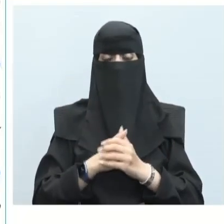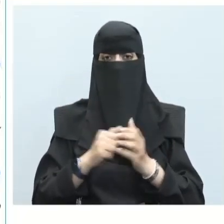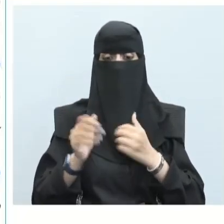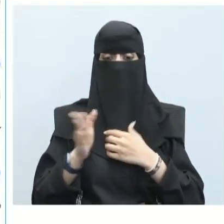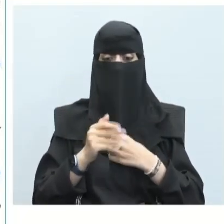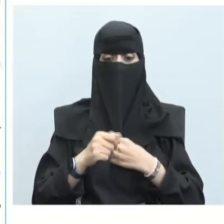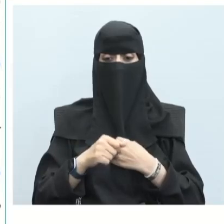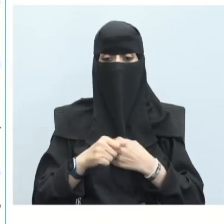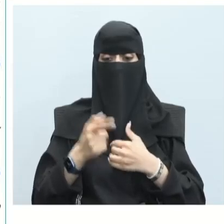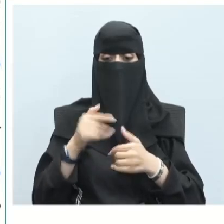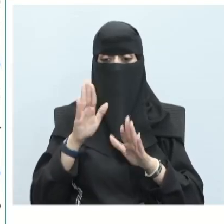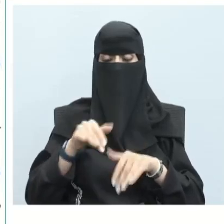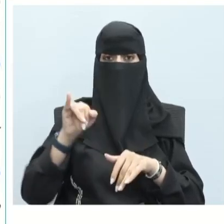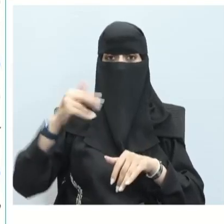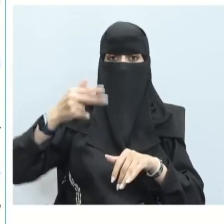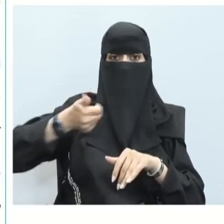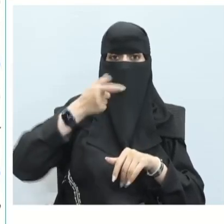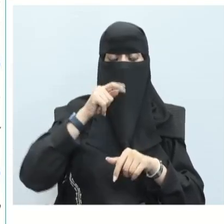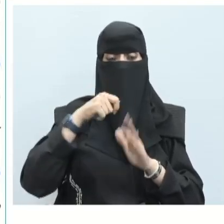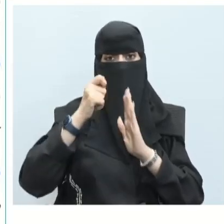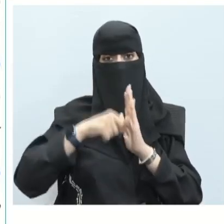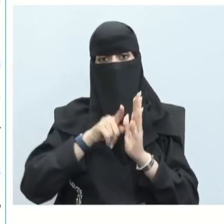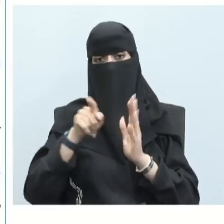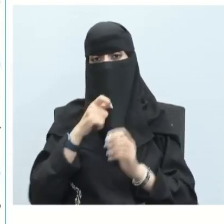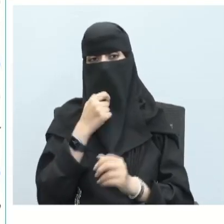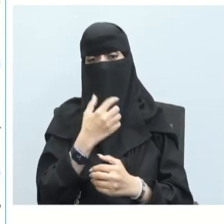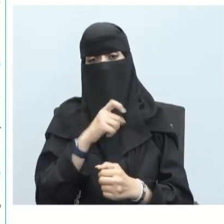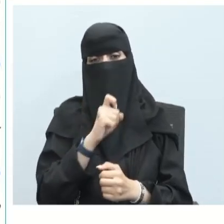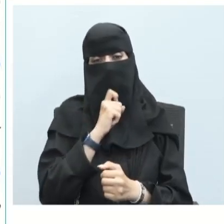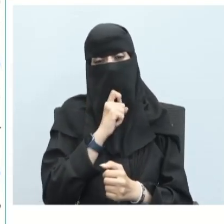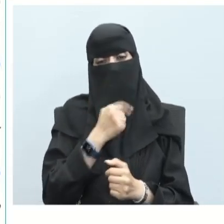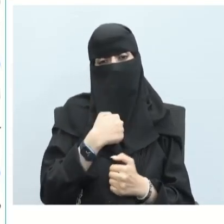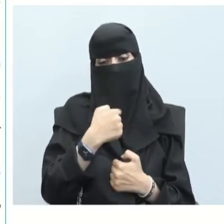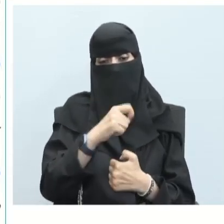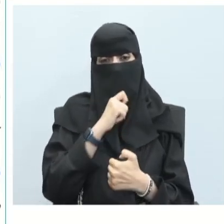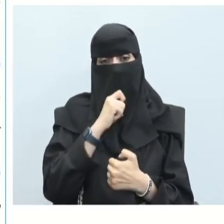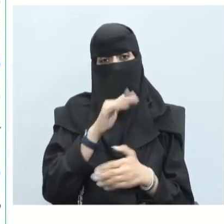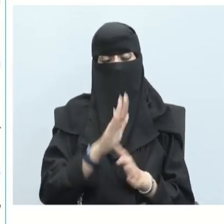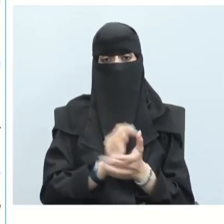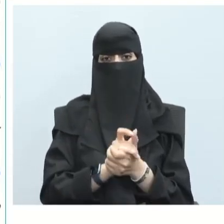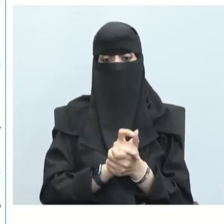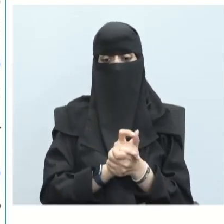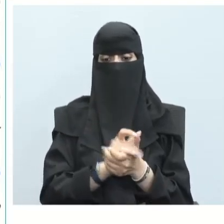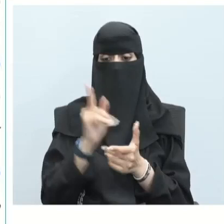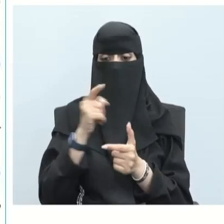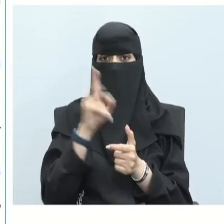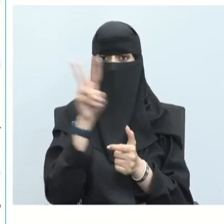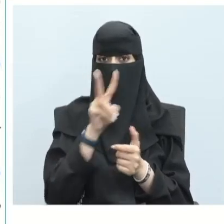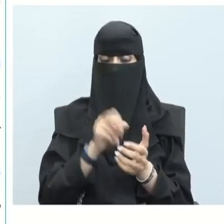مغالطه مغالطه الاحتكام الى الشفقه التوسل بالشفقه دعونا